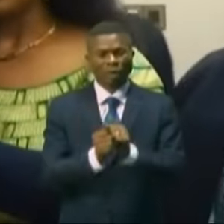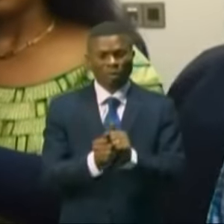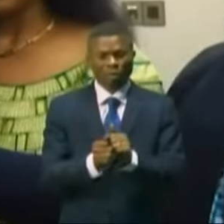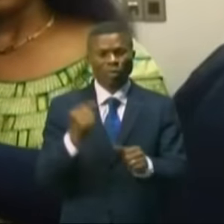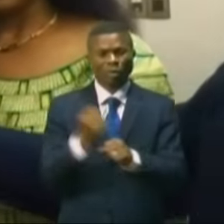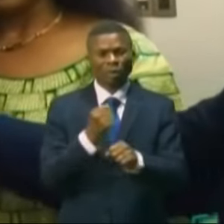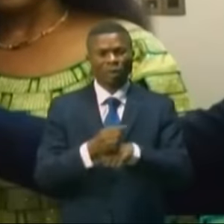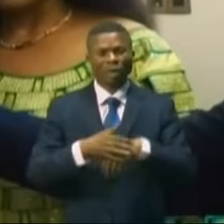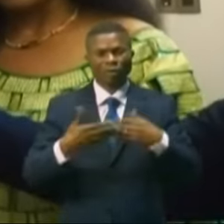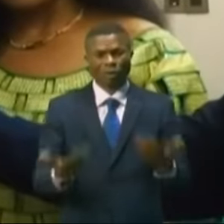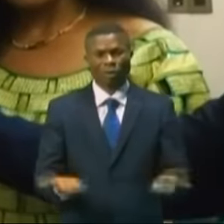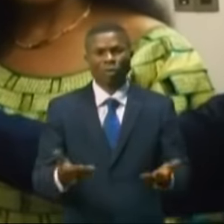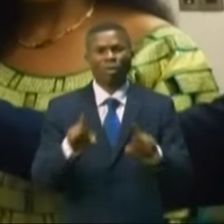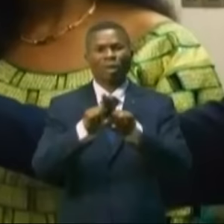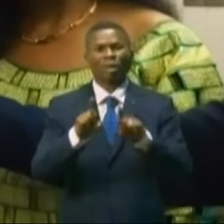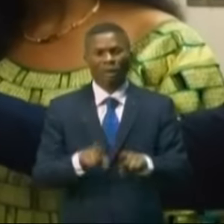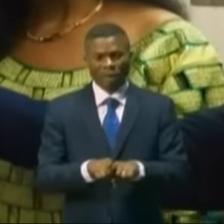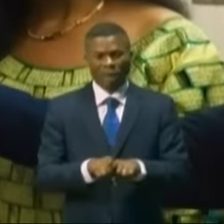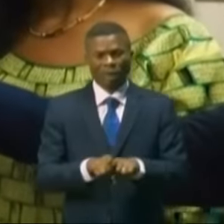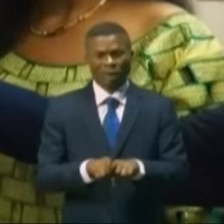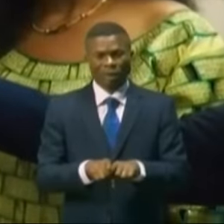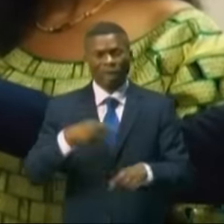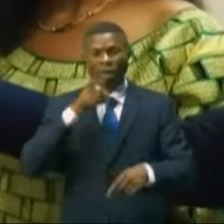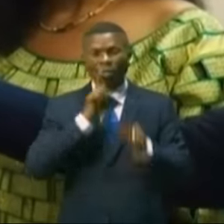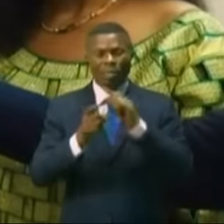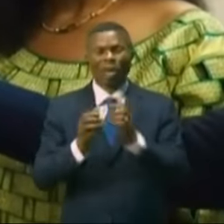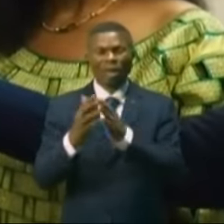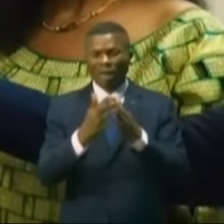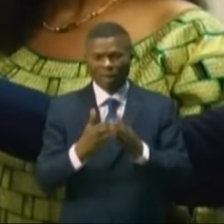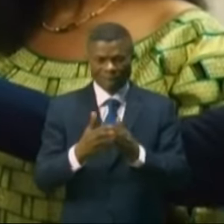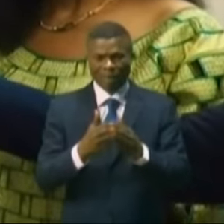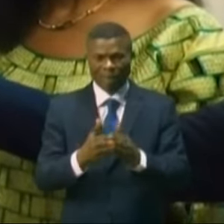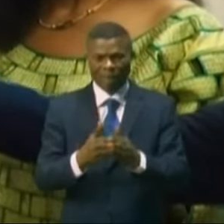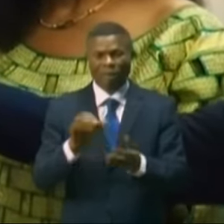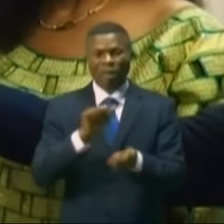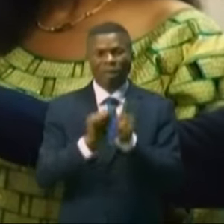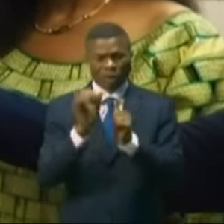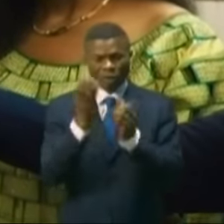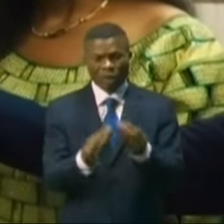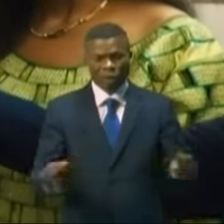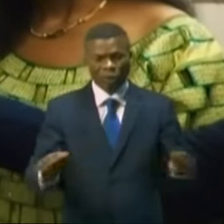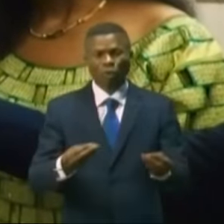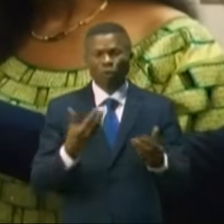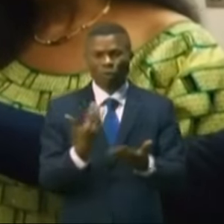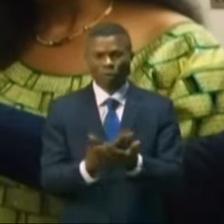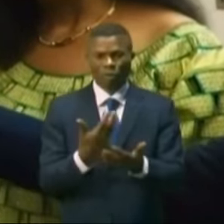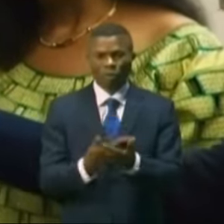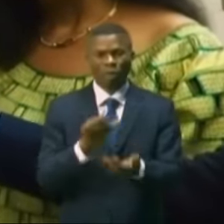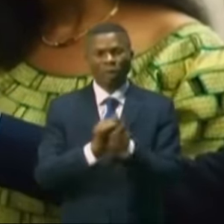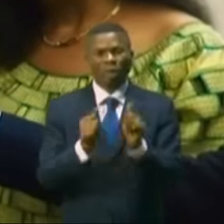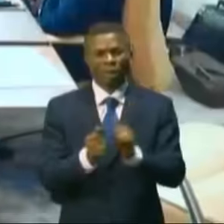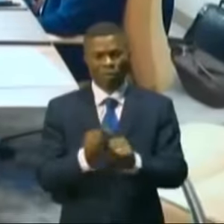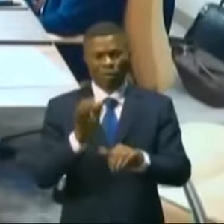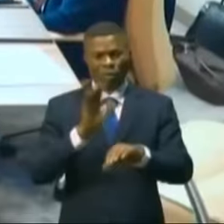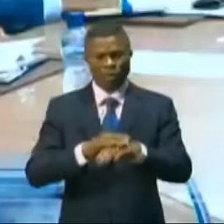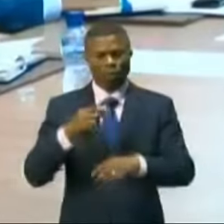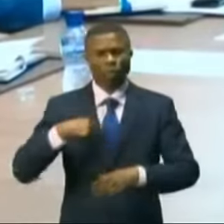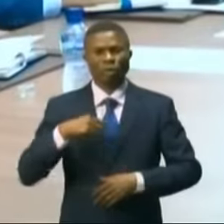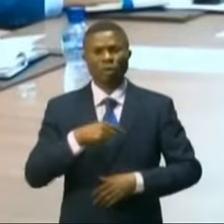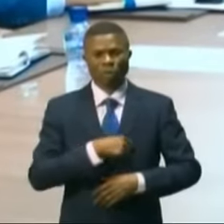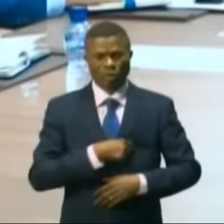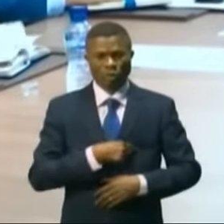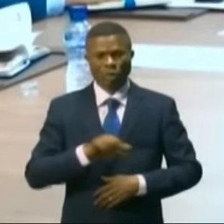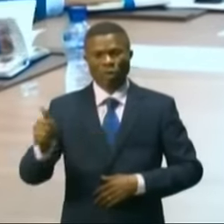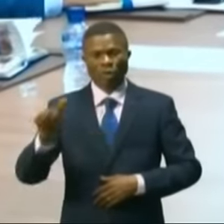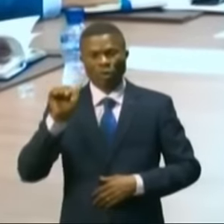bien sûr, et n'est-ce pas discuter ensemble des solutions éventuelles à certains problèmes que nous avons. D'autres